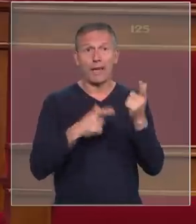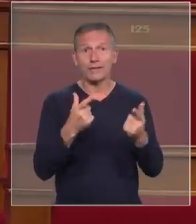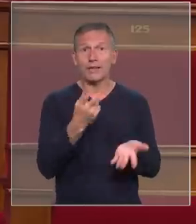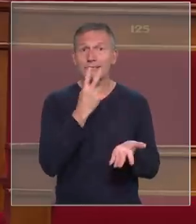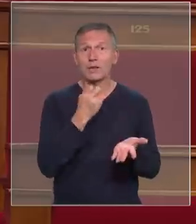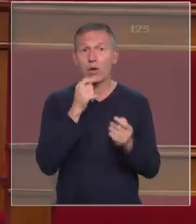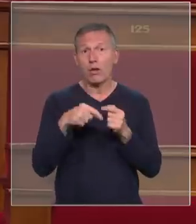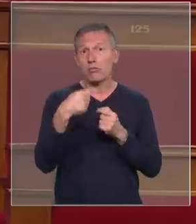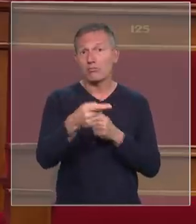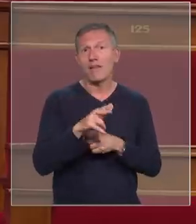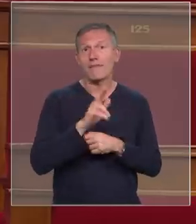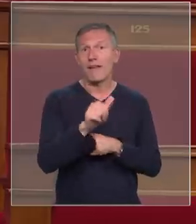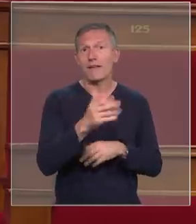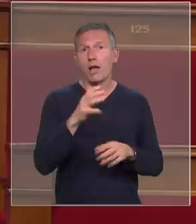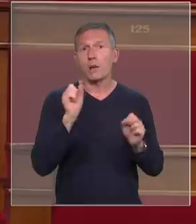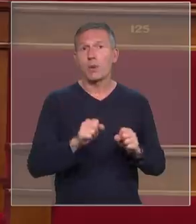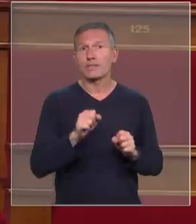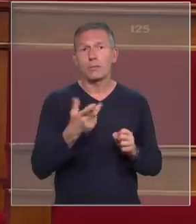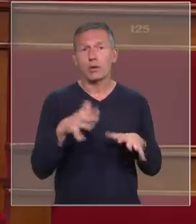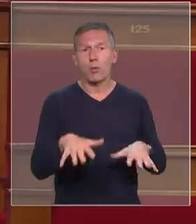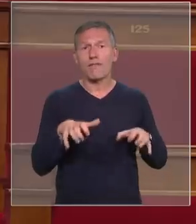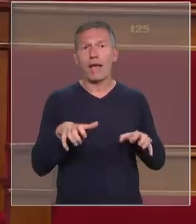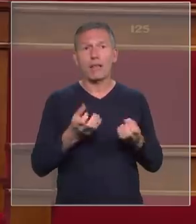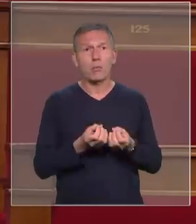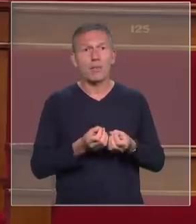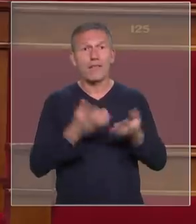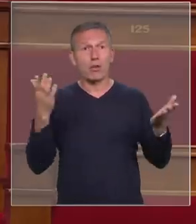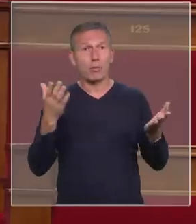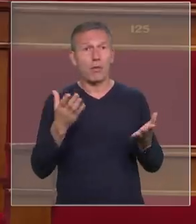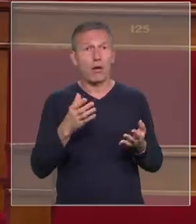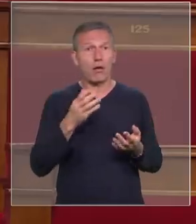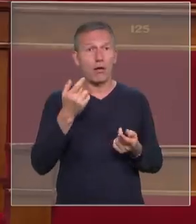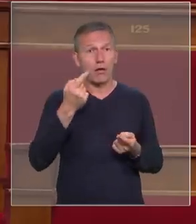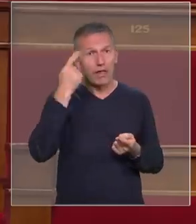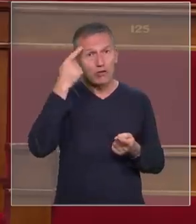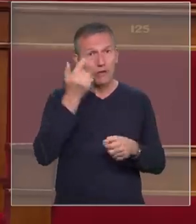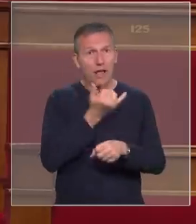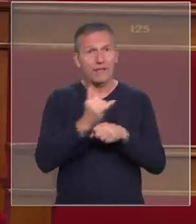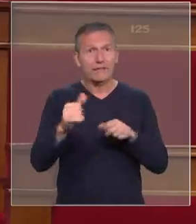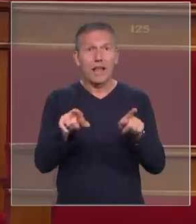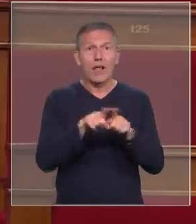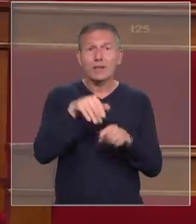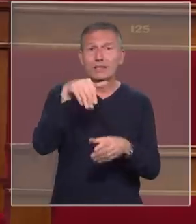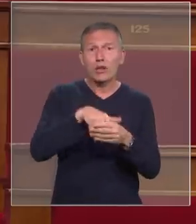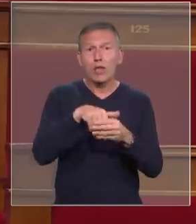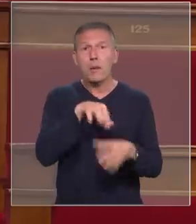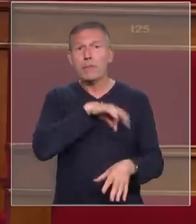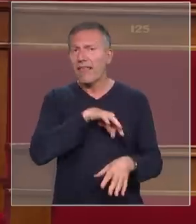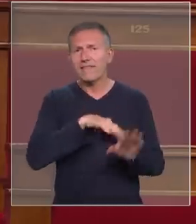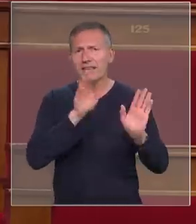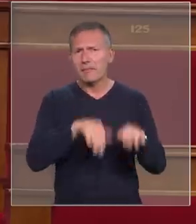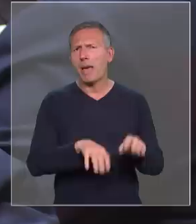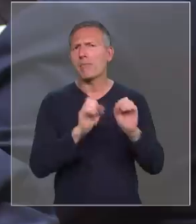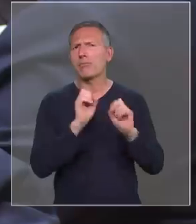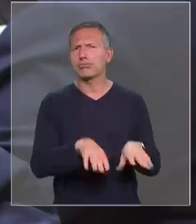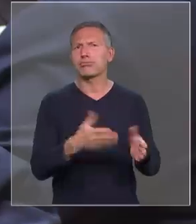à terme, sera susceptible de freiner les développements de l'intelligence artificielle, y compris dans ce qu'il pourrait avoir de bénéfique. Alors,